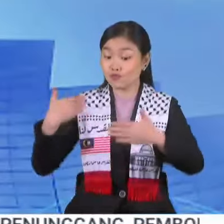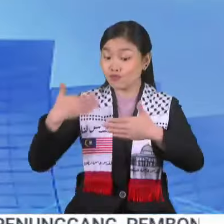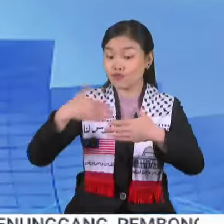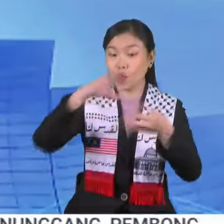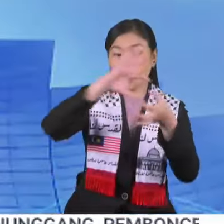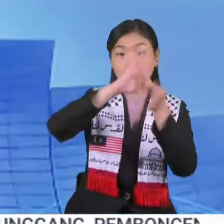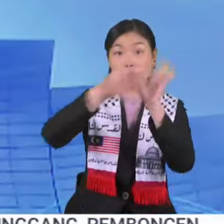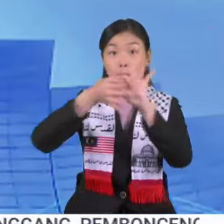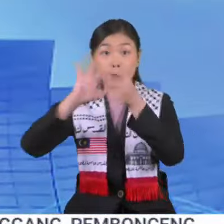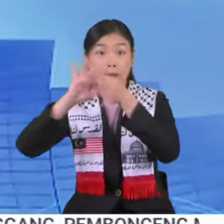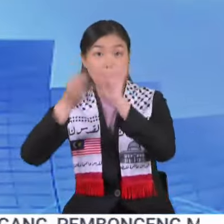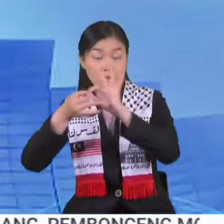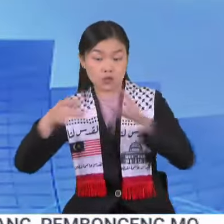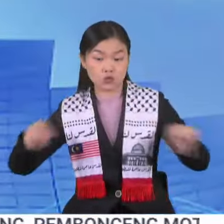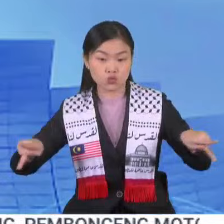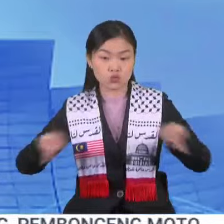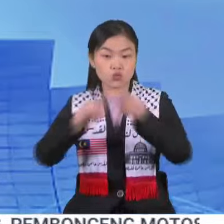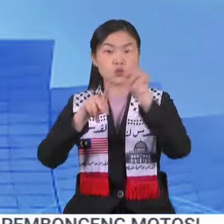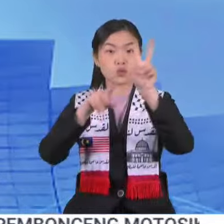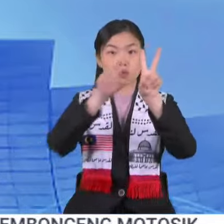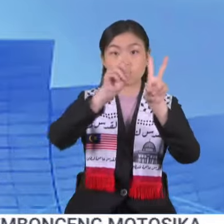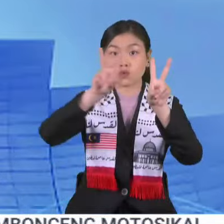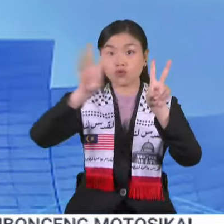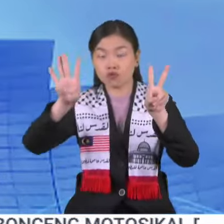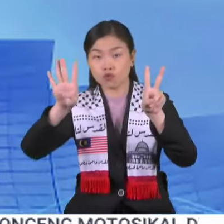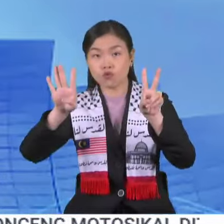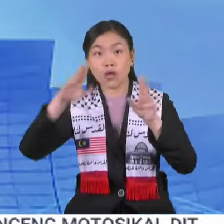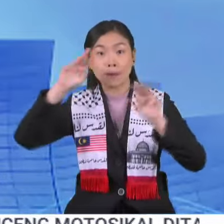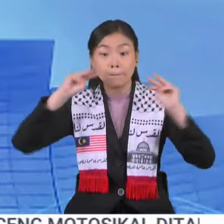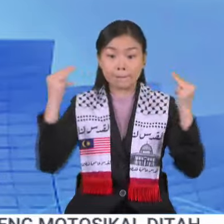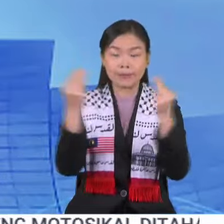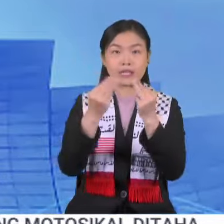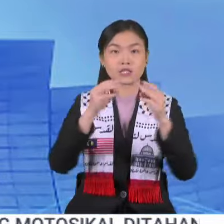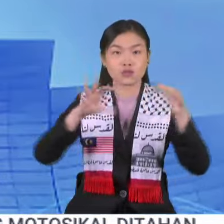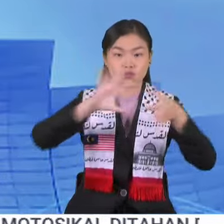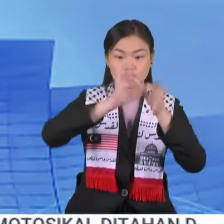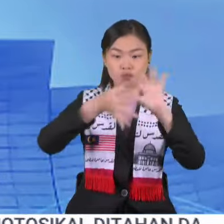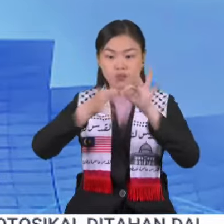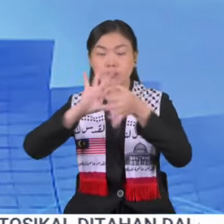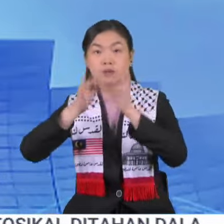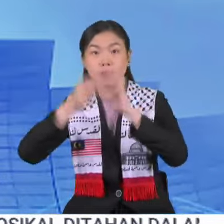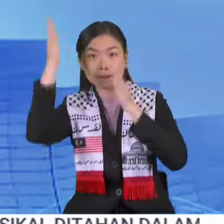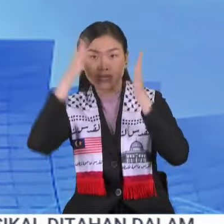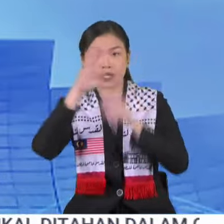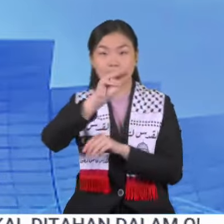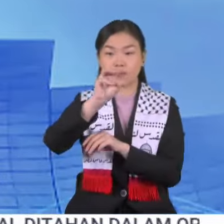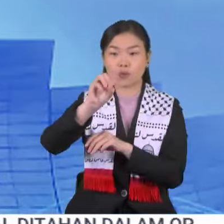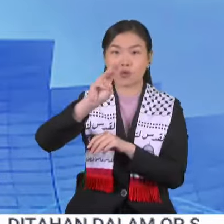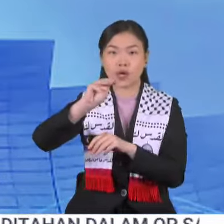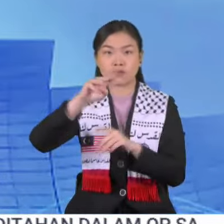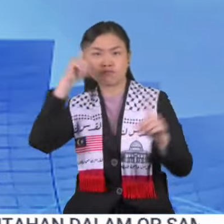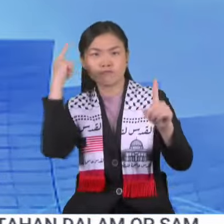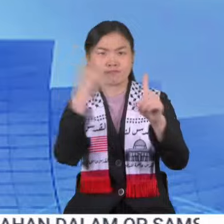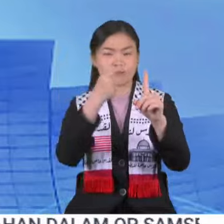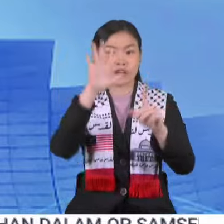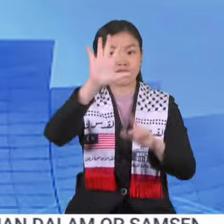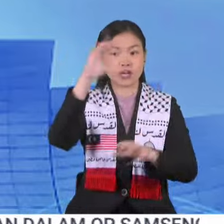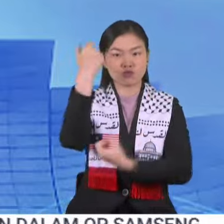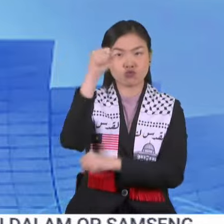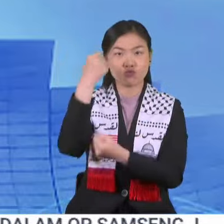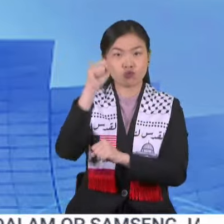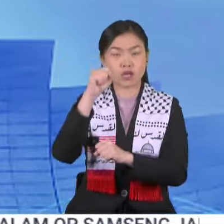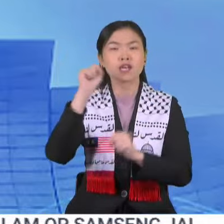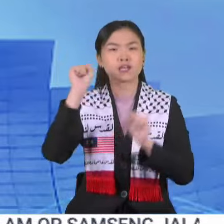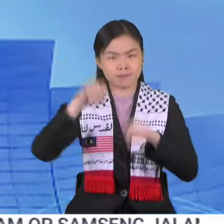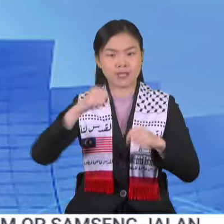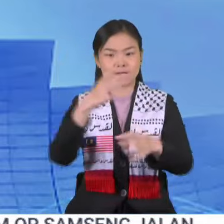Menjelang Sukan Olimpik Paris 2024, Majlis Olimpik Malaysia MOM mensasarkan 5 sukan berpotensi penyumbang pingat kepada kontinjen negara iaitu